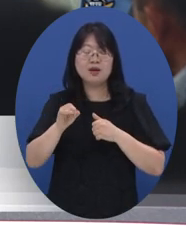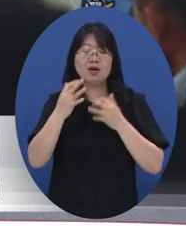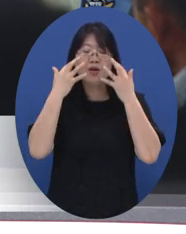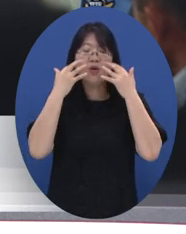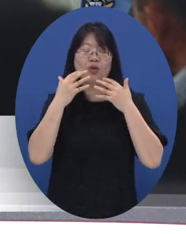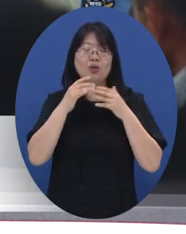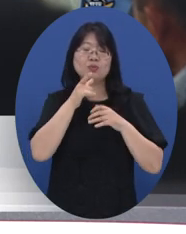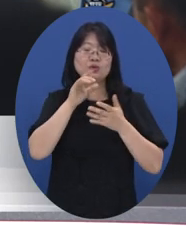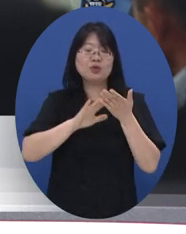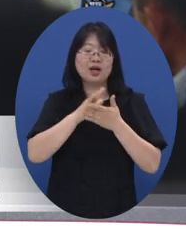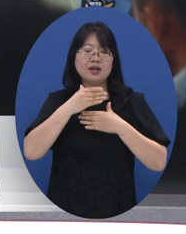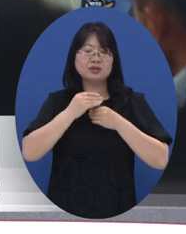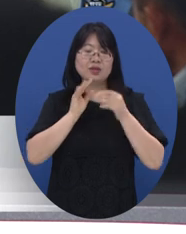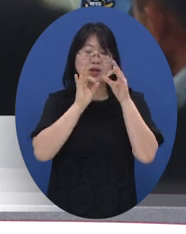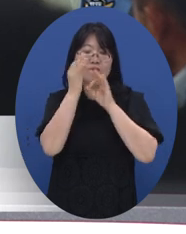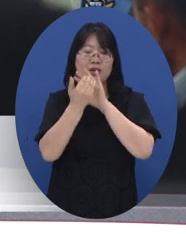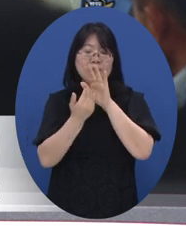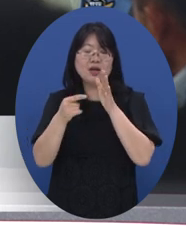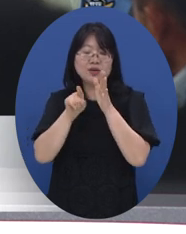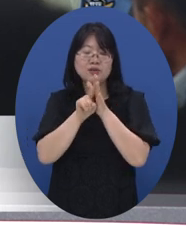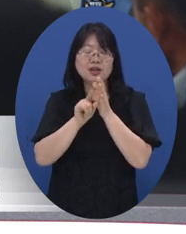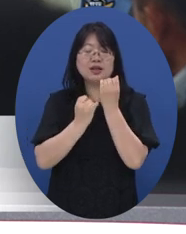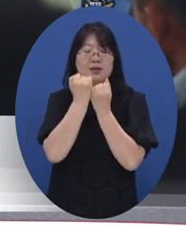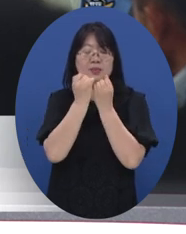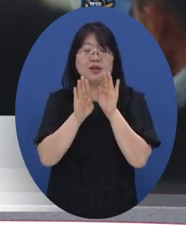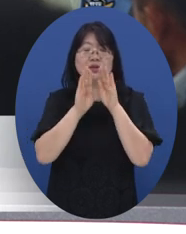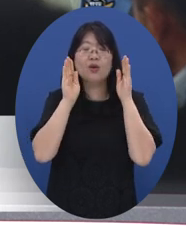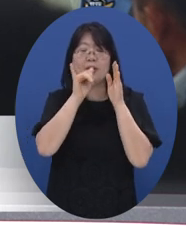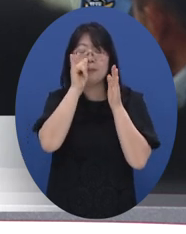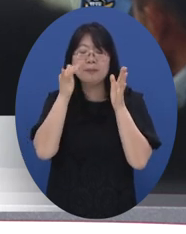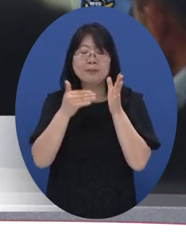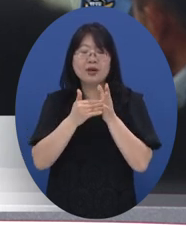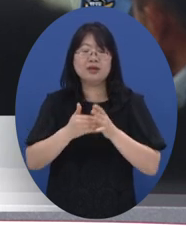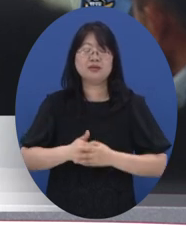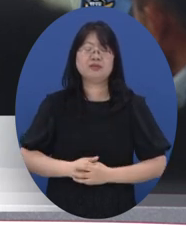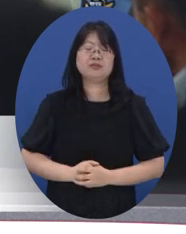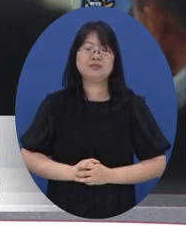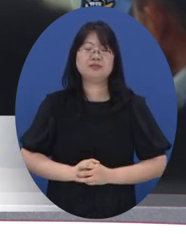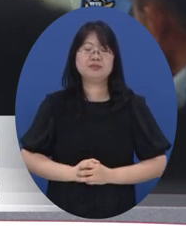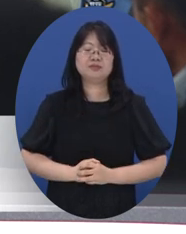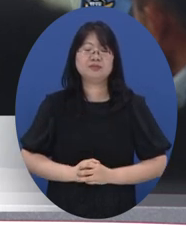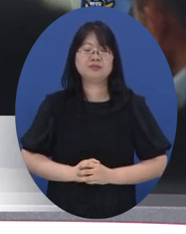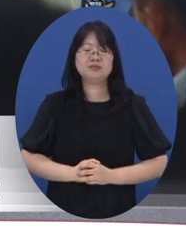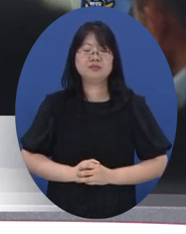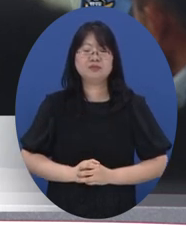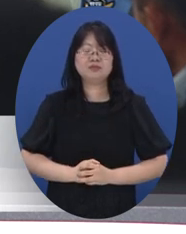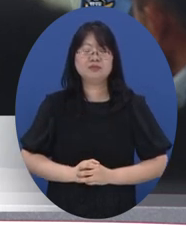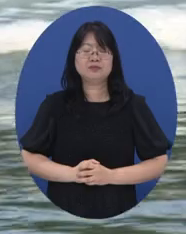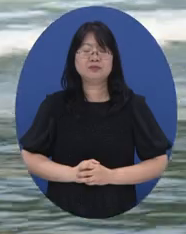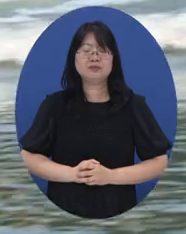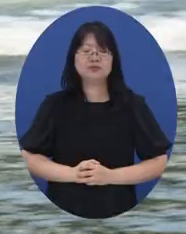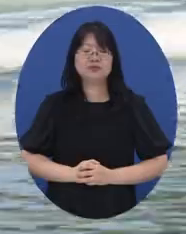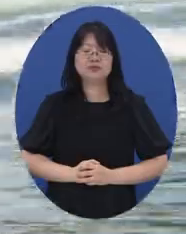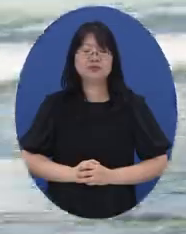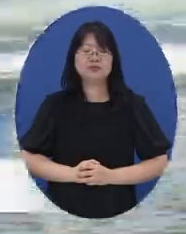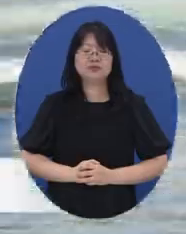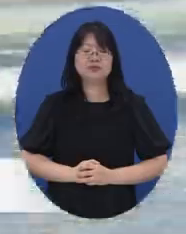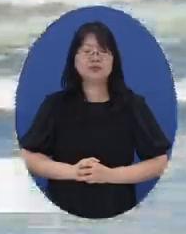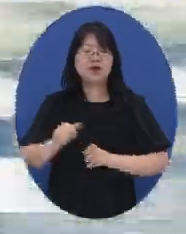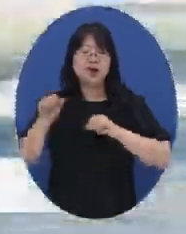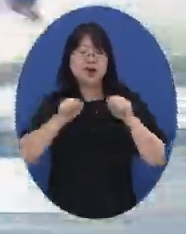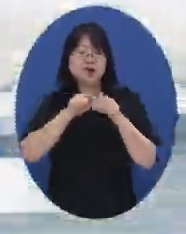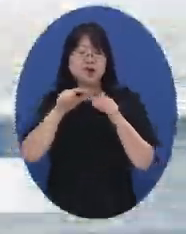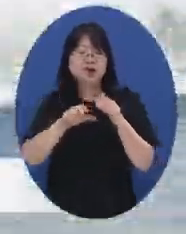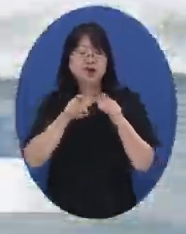가평에서 여름철 물놀이 안전사고 예방을 위한 캠페인을 열었습니다. 경기 북부 김태 기자 보도입니다. 수상